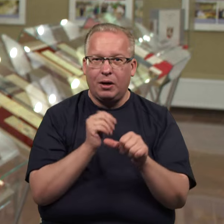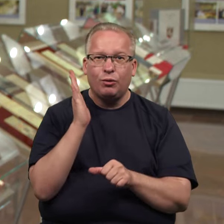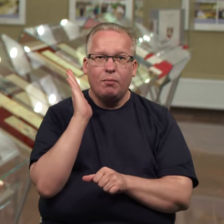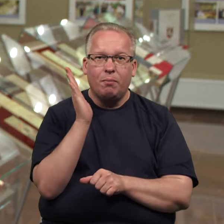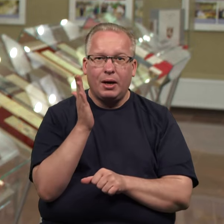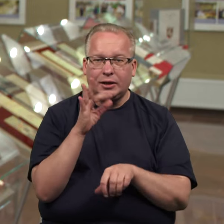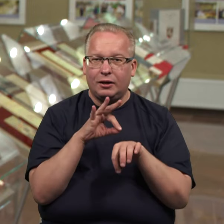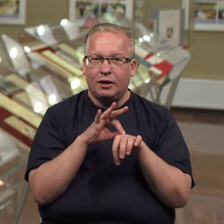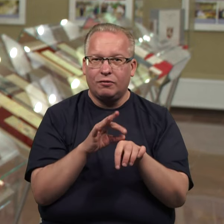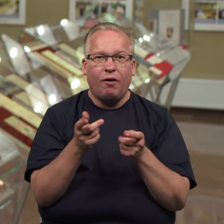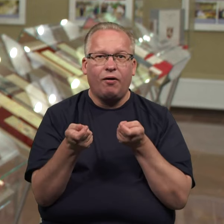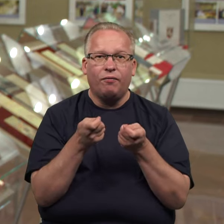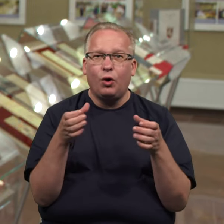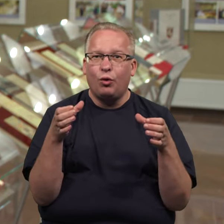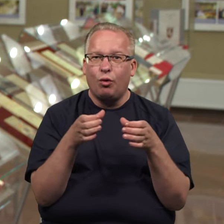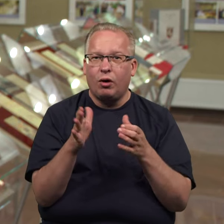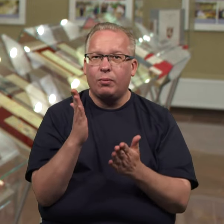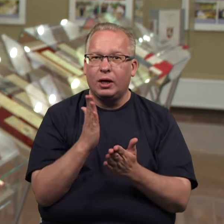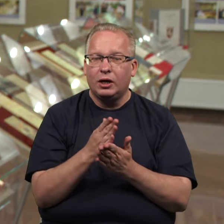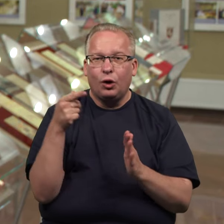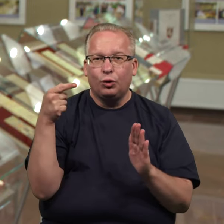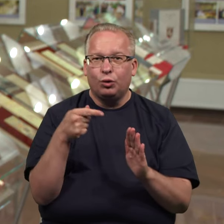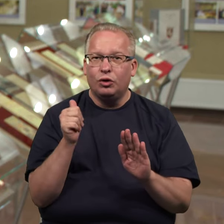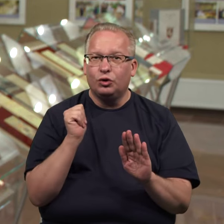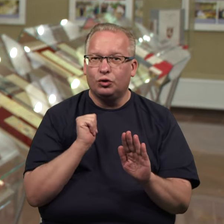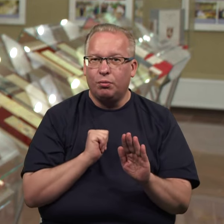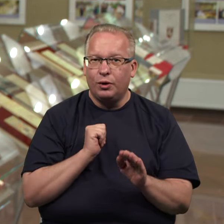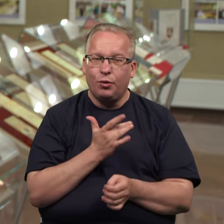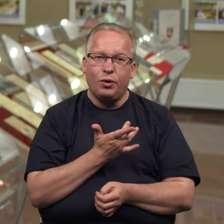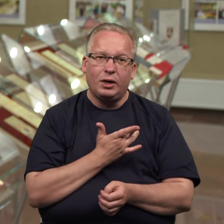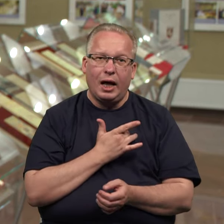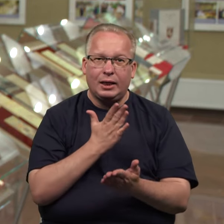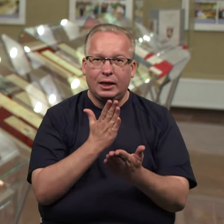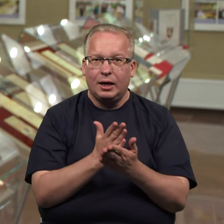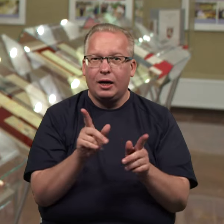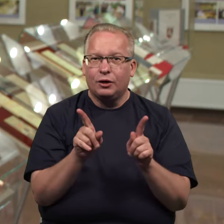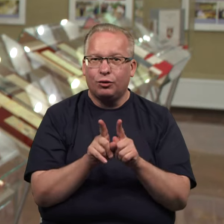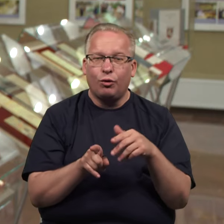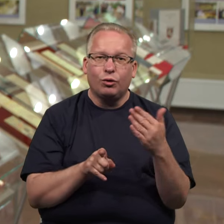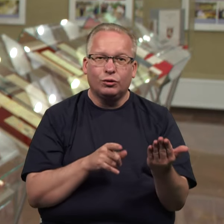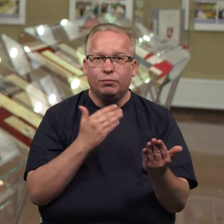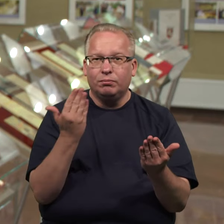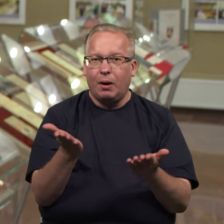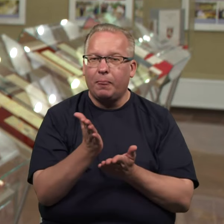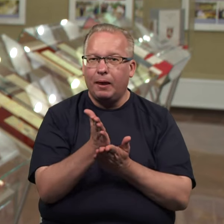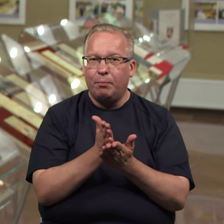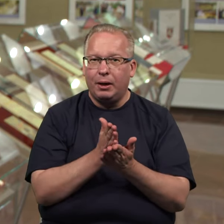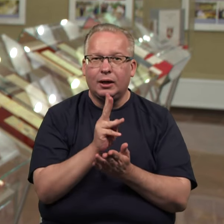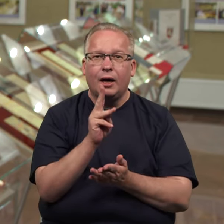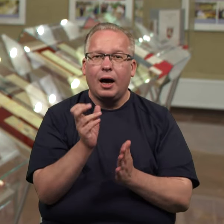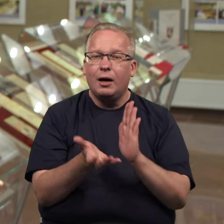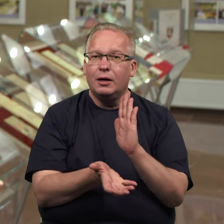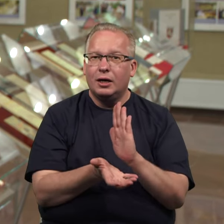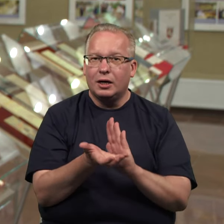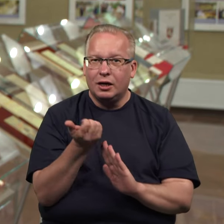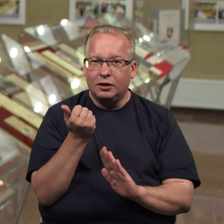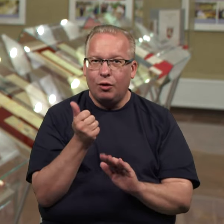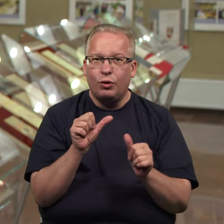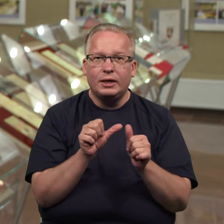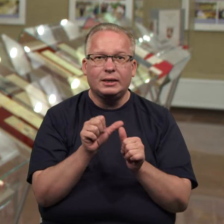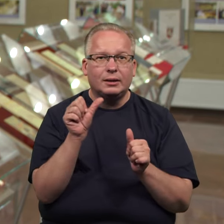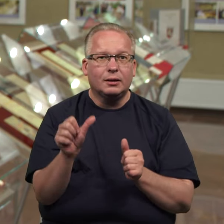dėščiau ir vadovavau kolektyvui, kur yra 1000 žmonių. Tai gal yra ir tokios ir kitos patirties, bet ką aš atradau, kas